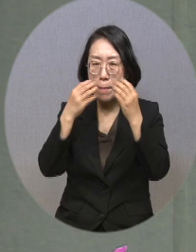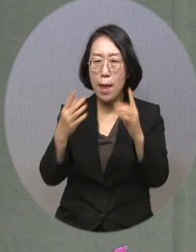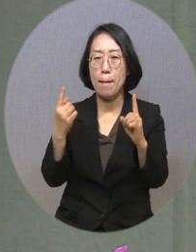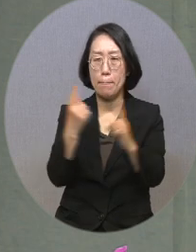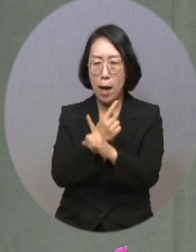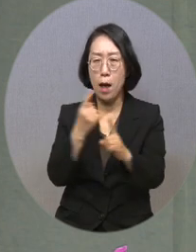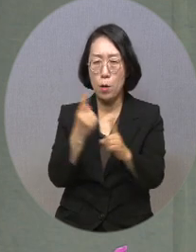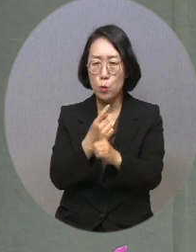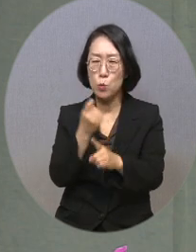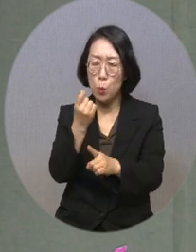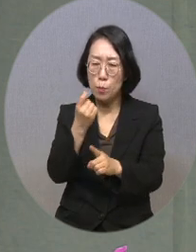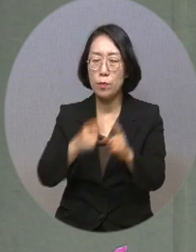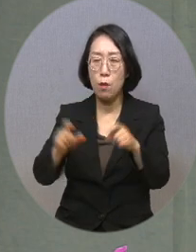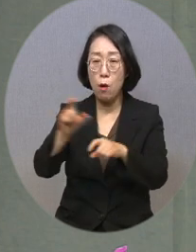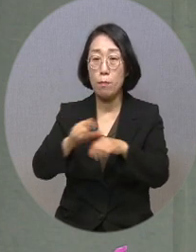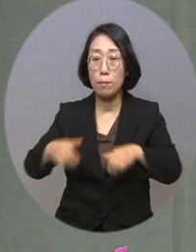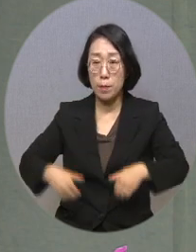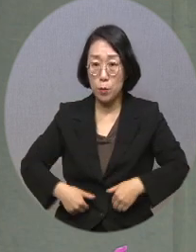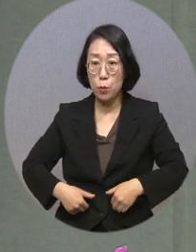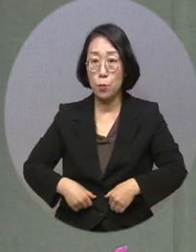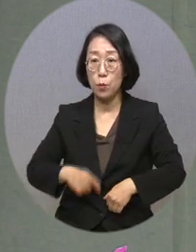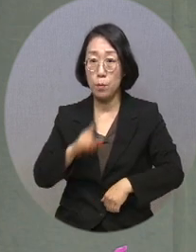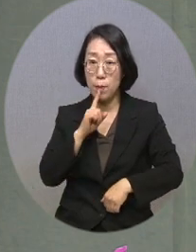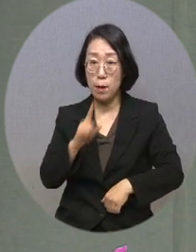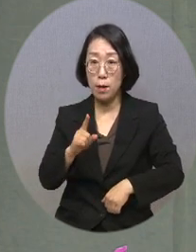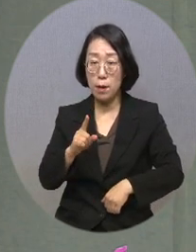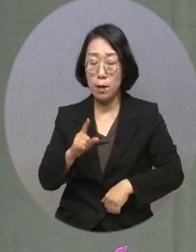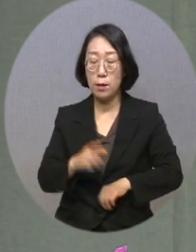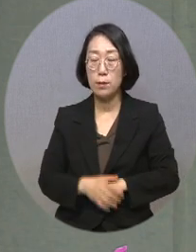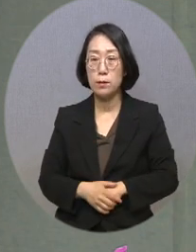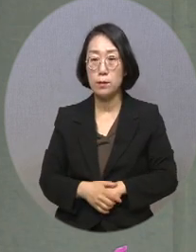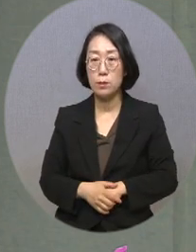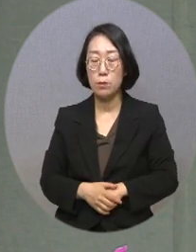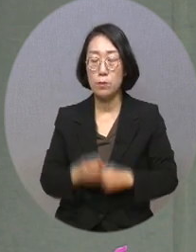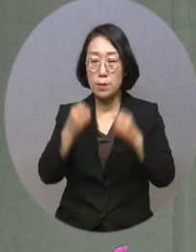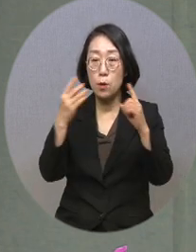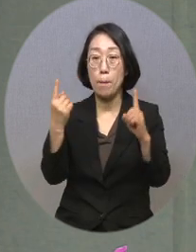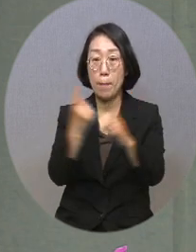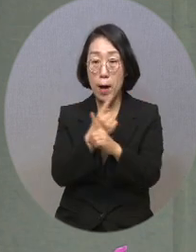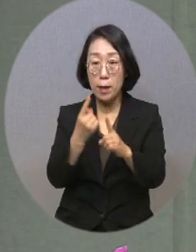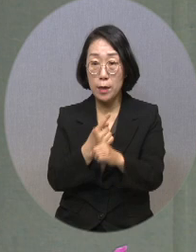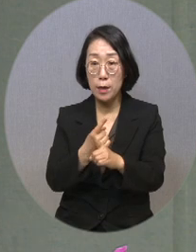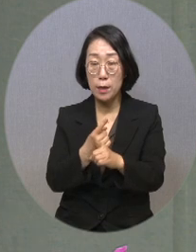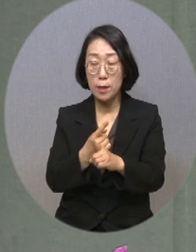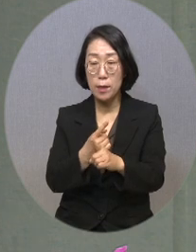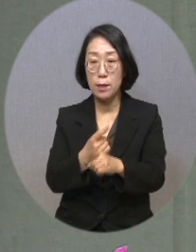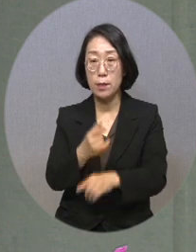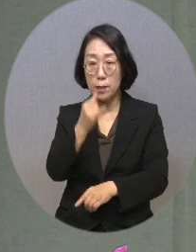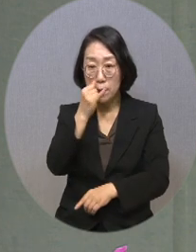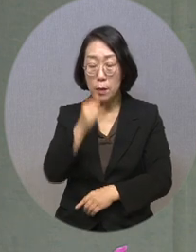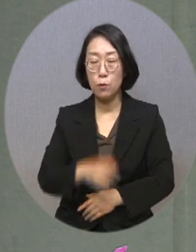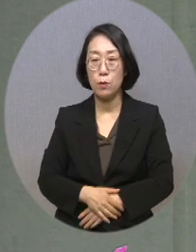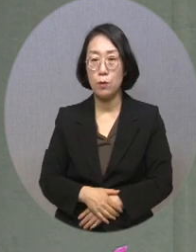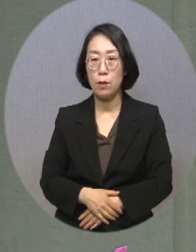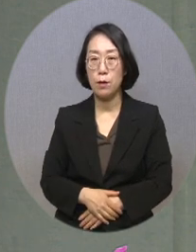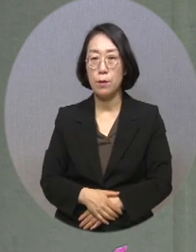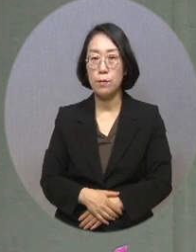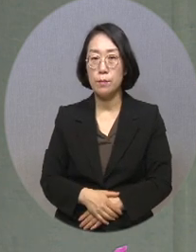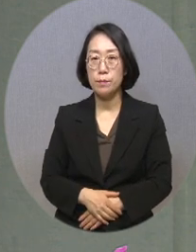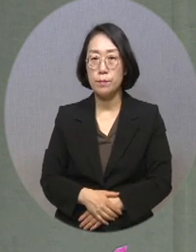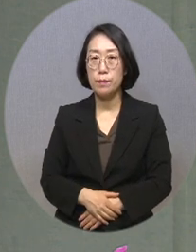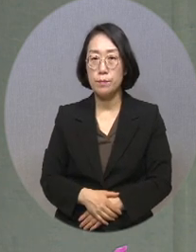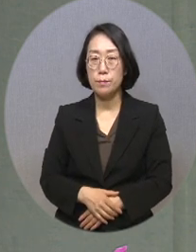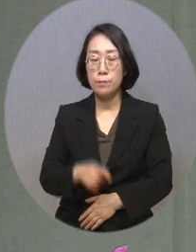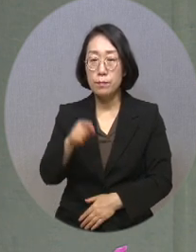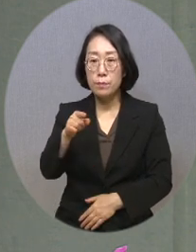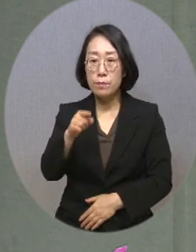많다. 막 그래가지고 좀 더 개정돼야 할 일들이 많을 것으로 예측을 하고들 있는데 네.